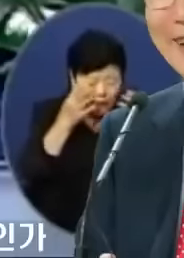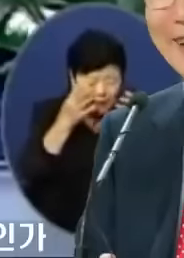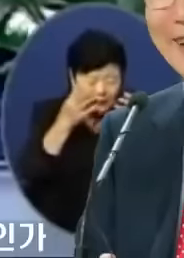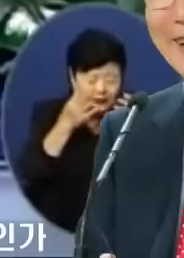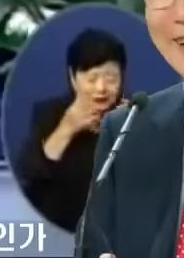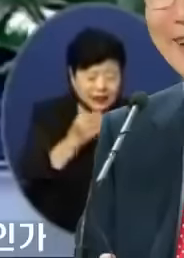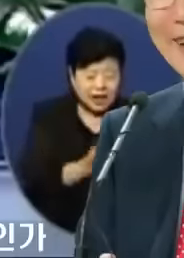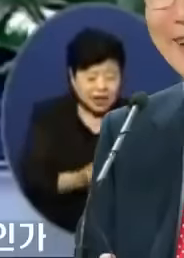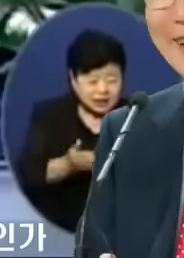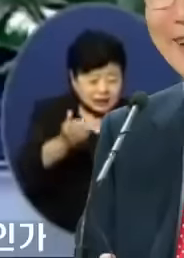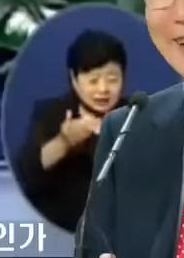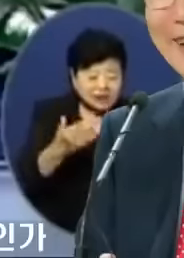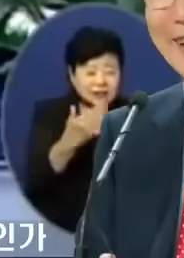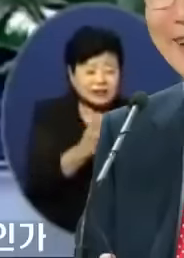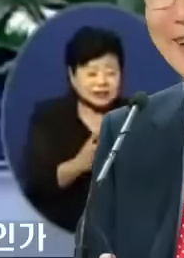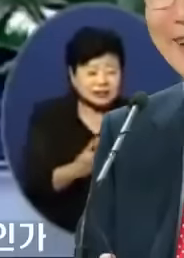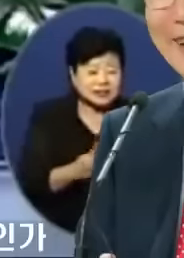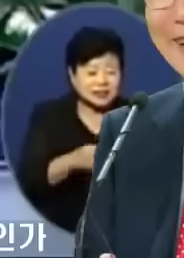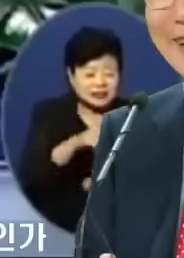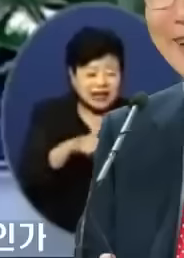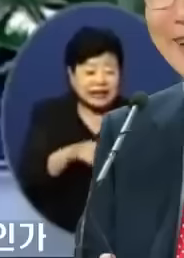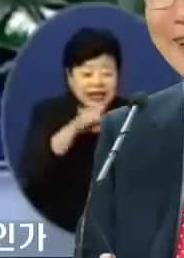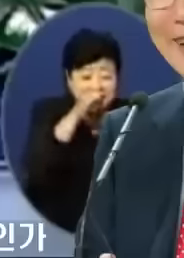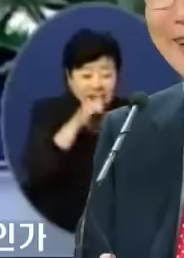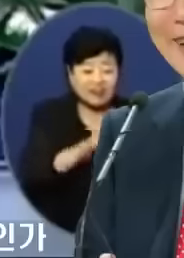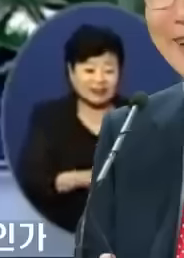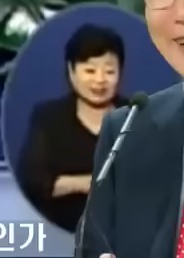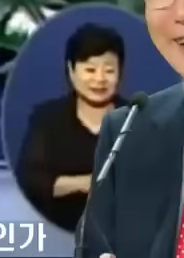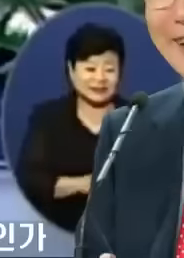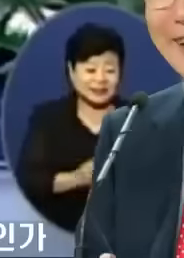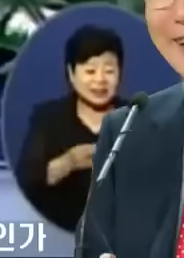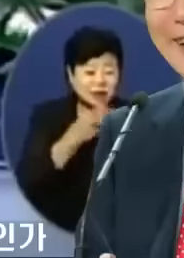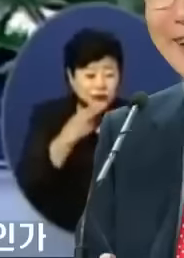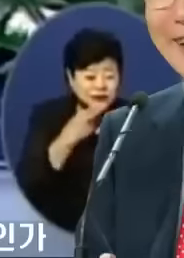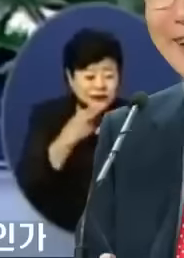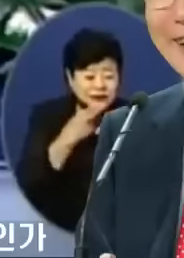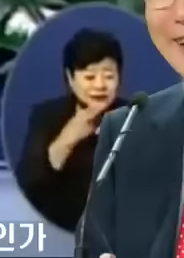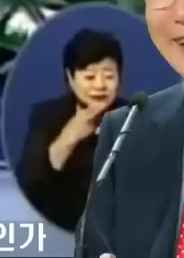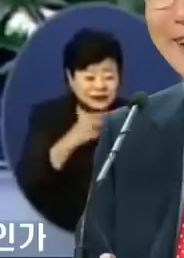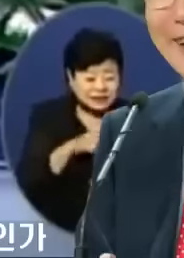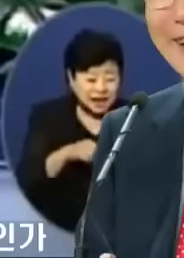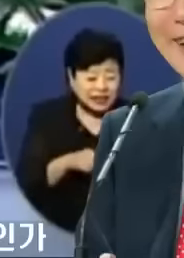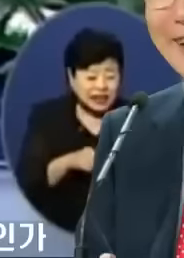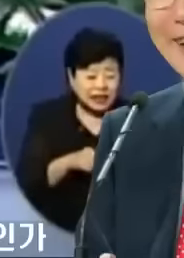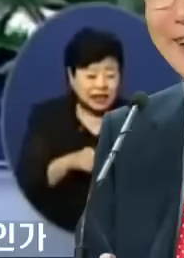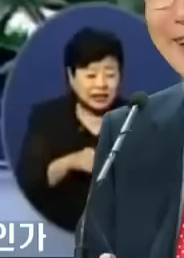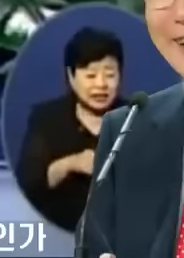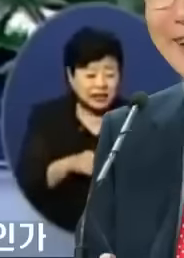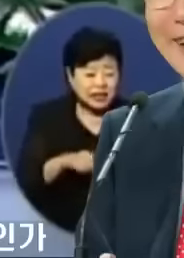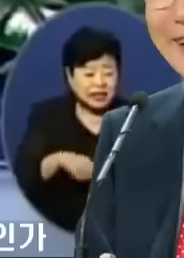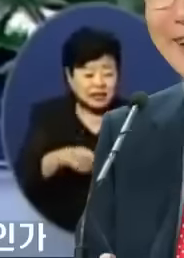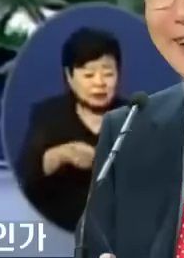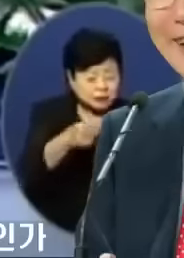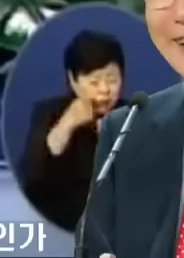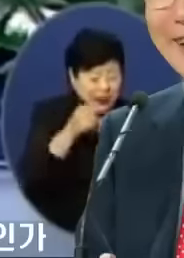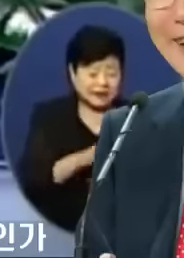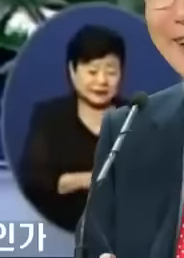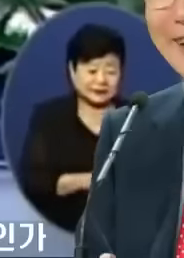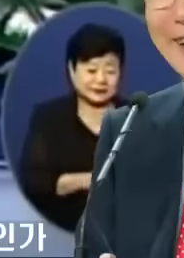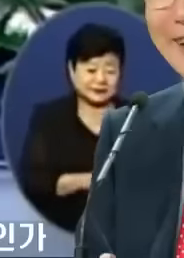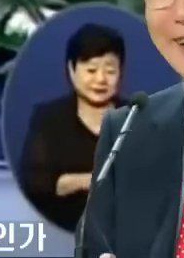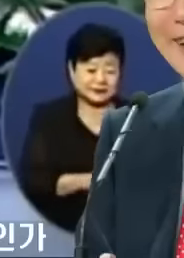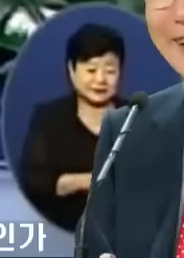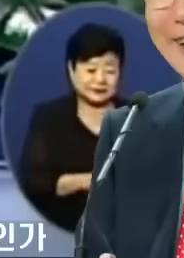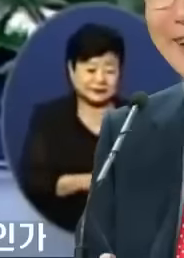고난은 그릇이요 은혜는 내용물인 것입니다. 그릇이 없이 내용물을 여러분에게 전달해 줄 수 없는